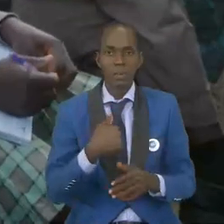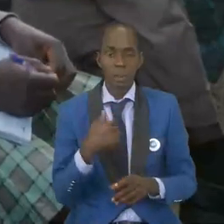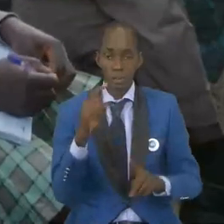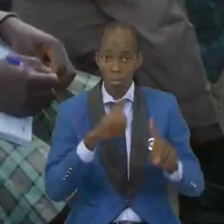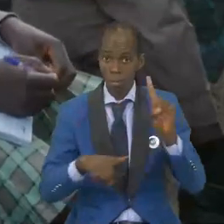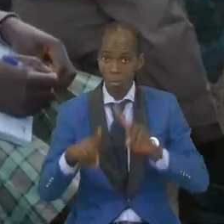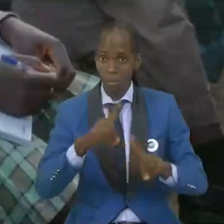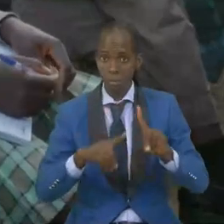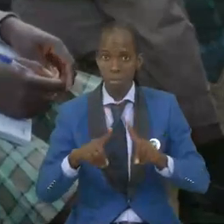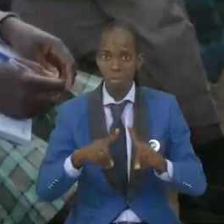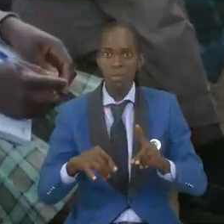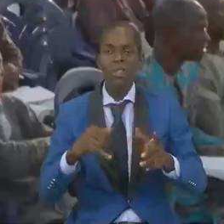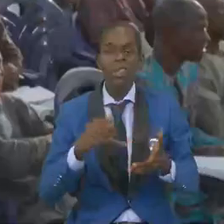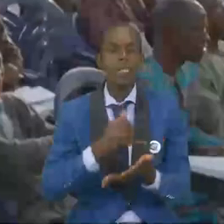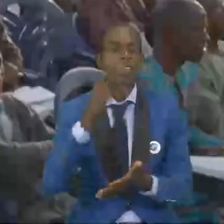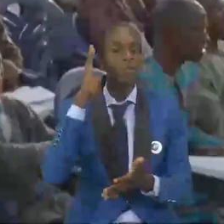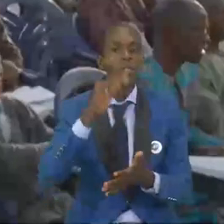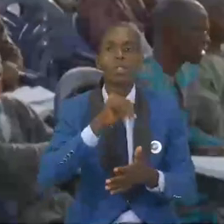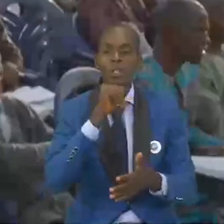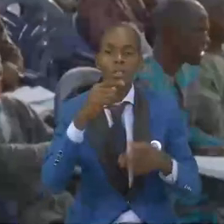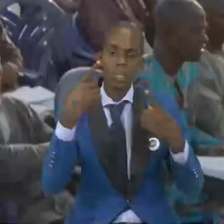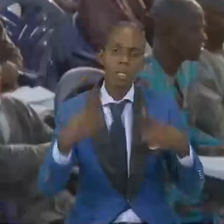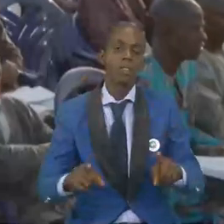tout complot fait contre moi.